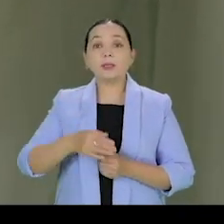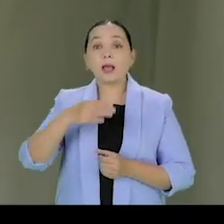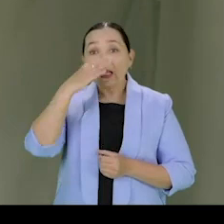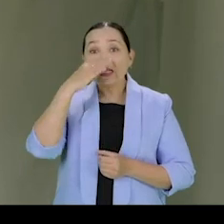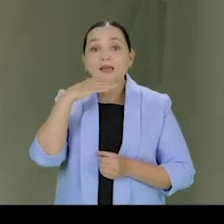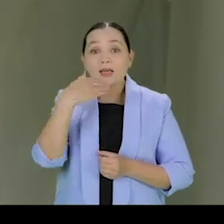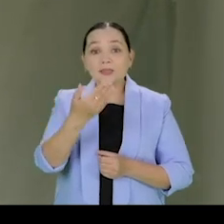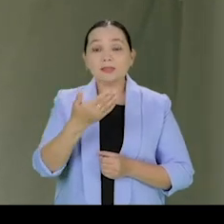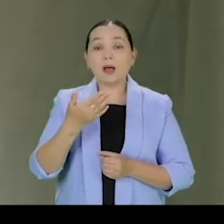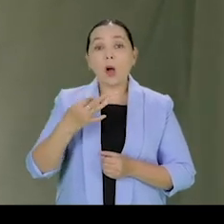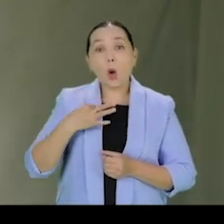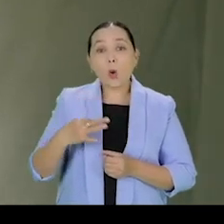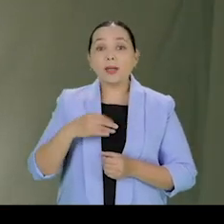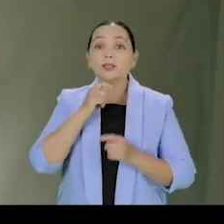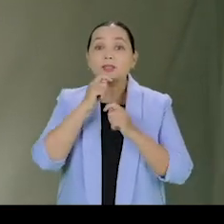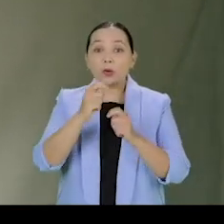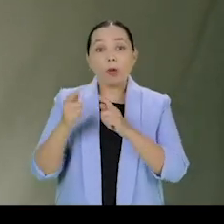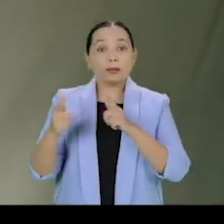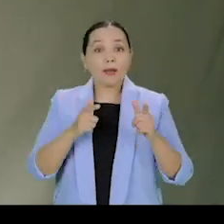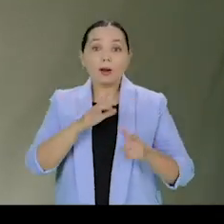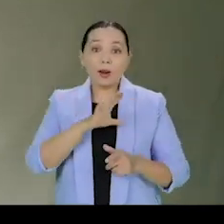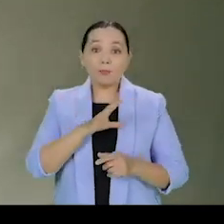Dadasi, o'g'lingiz sizga sovg'a tayyorlabdi.